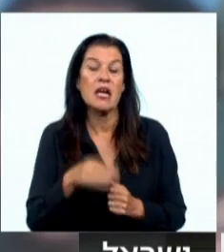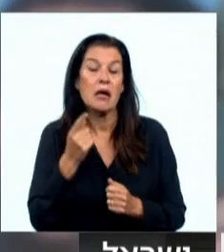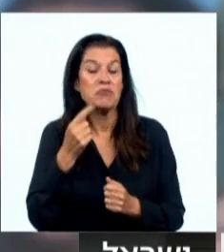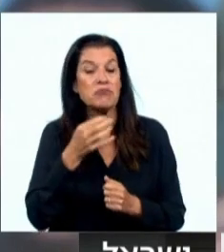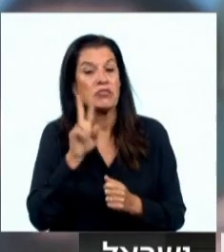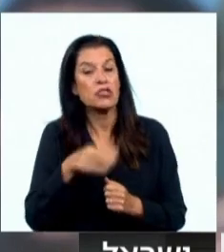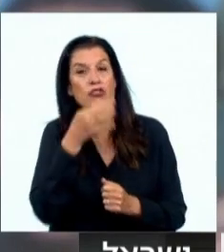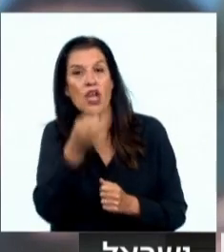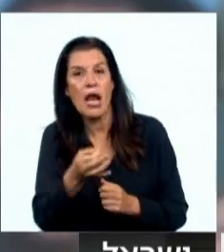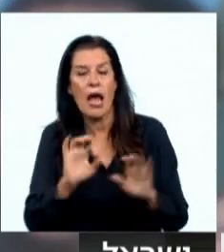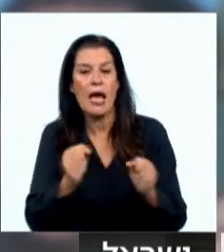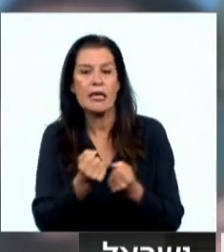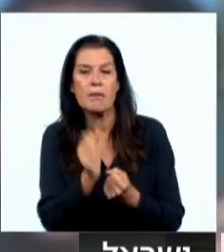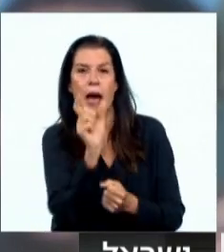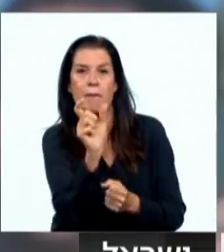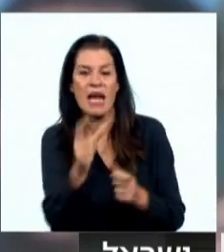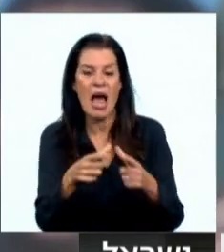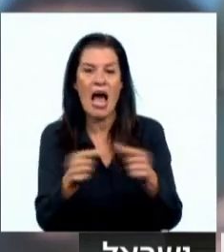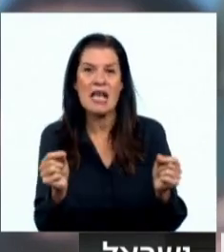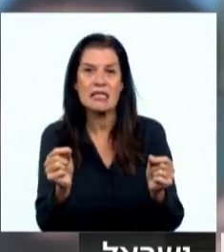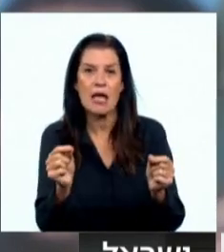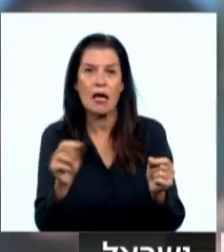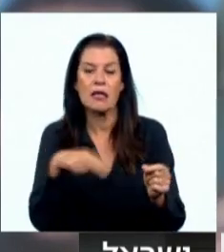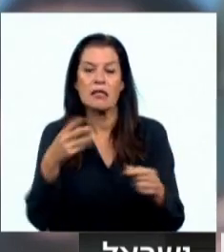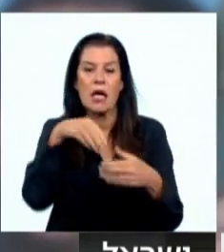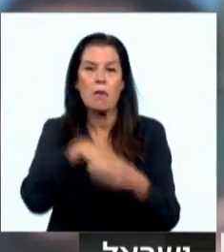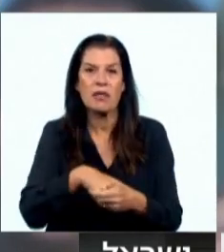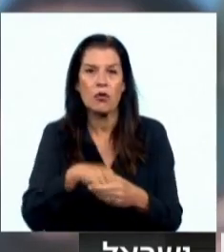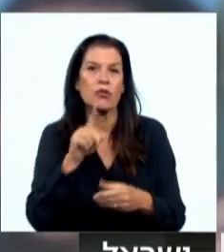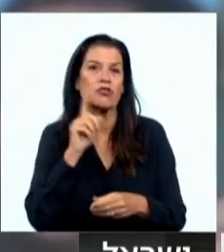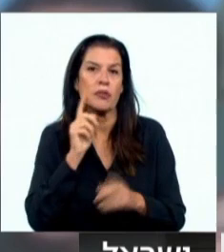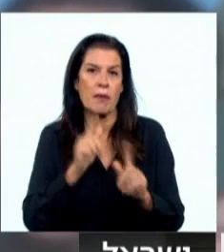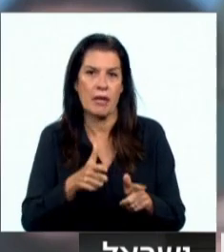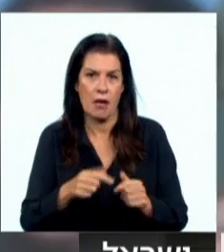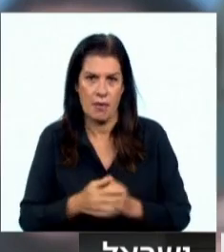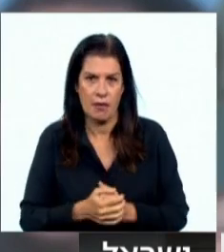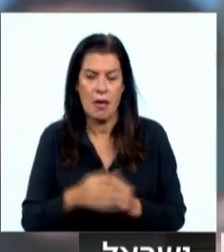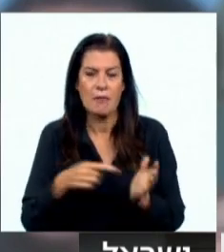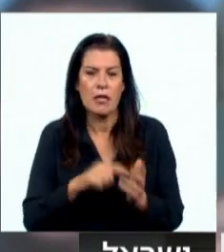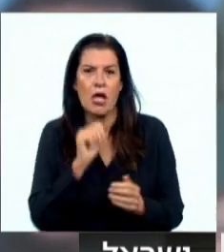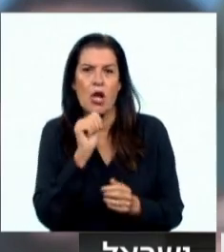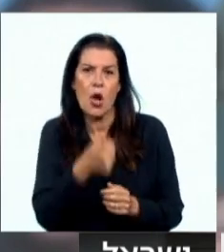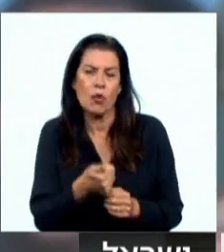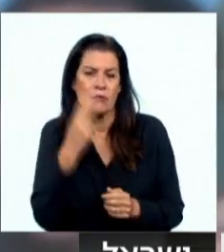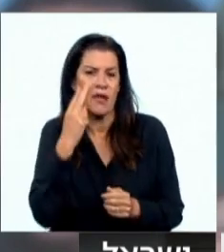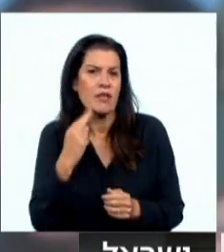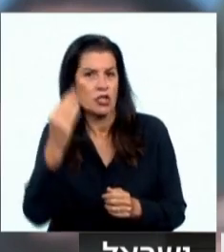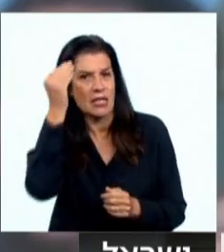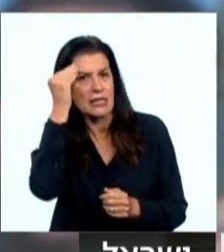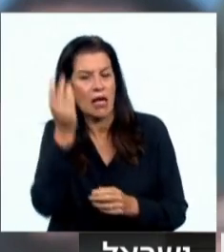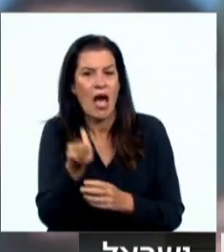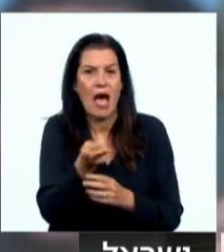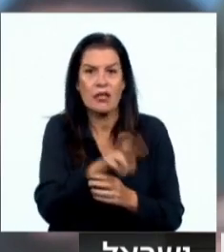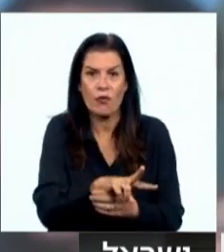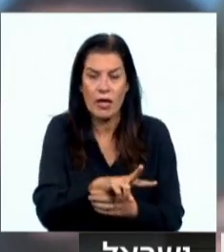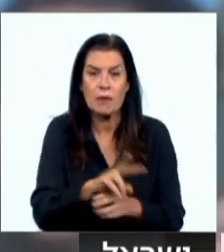המלחמה. כי לא רוצים בעצם אולי לבזות את זכר הנופלים בזה שהשם יהיה... שהשם עזה